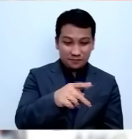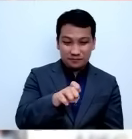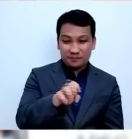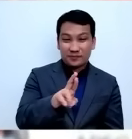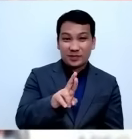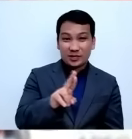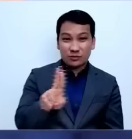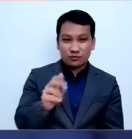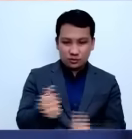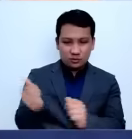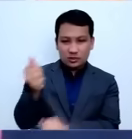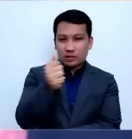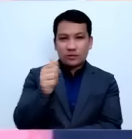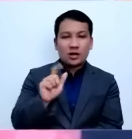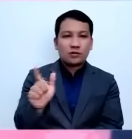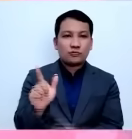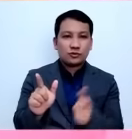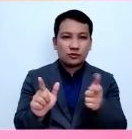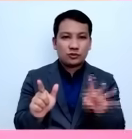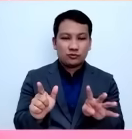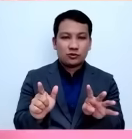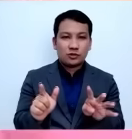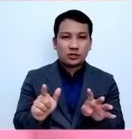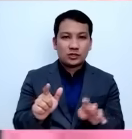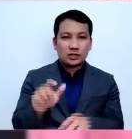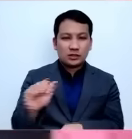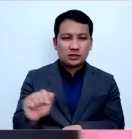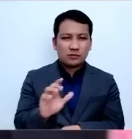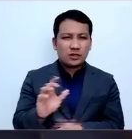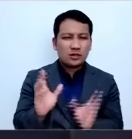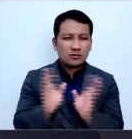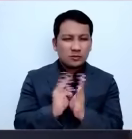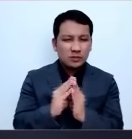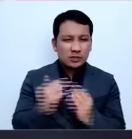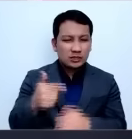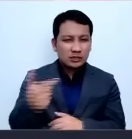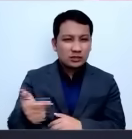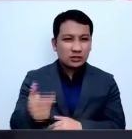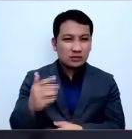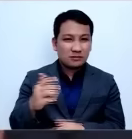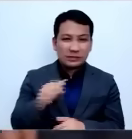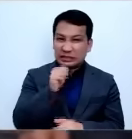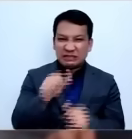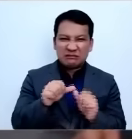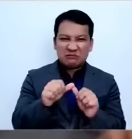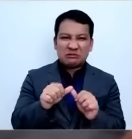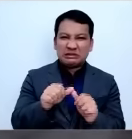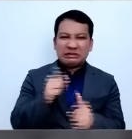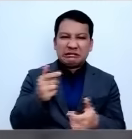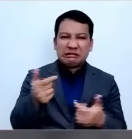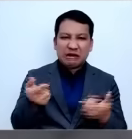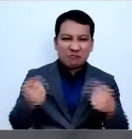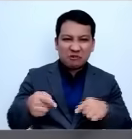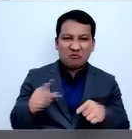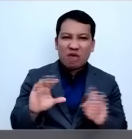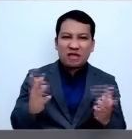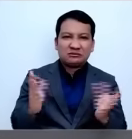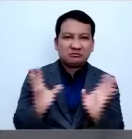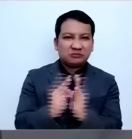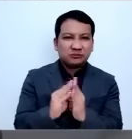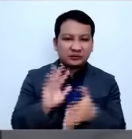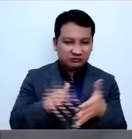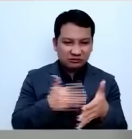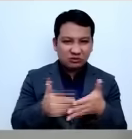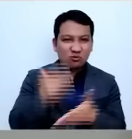2024 APEC Summit. Hindi naman natuloy ang bilateral meeting ni PBBM kay Canadian Prime Minister Justin Trudeau dahil naubusan na raw